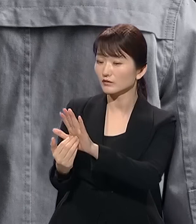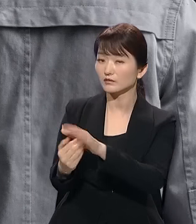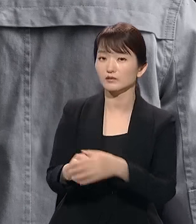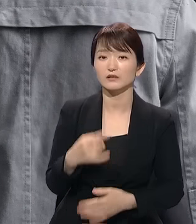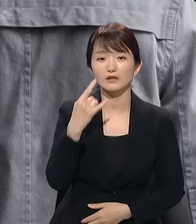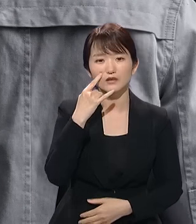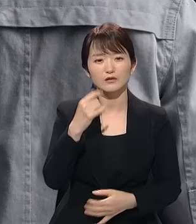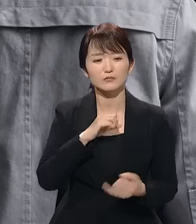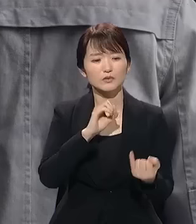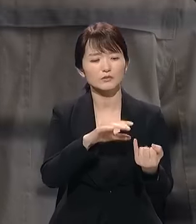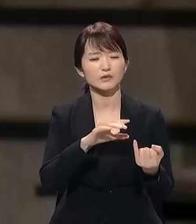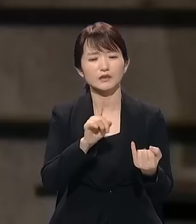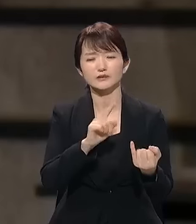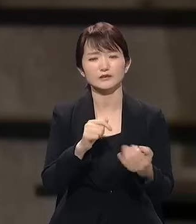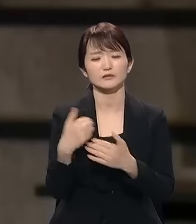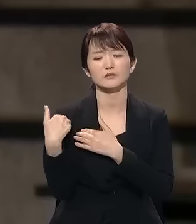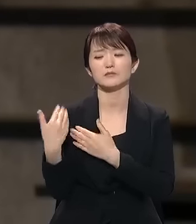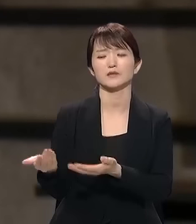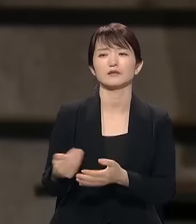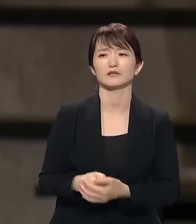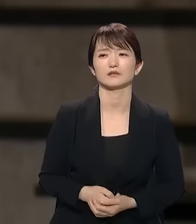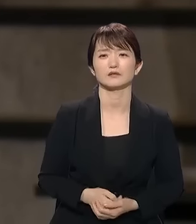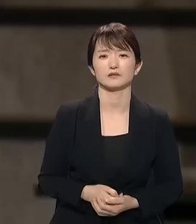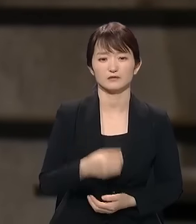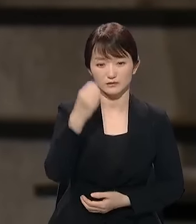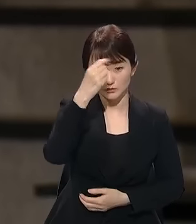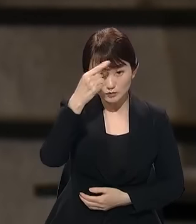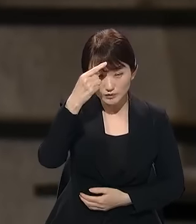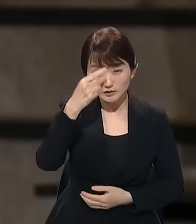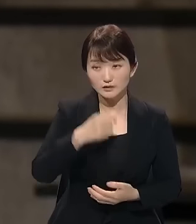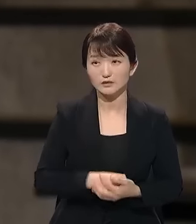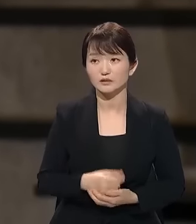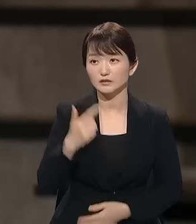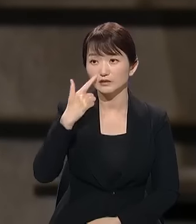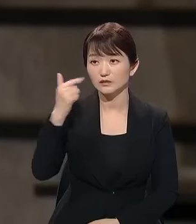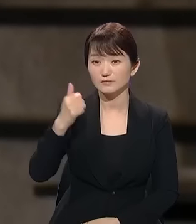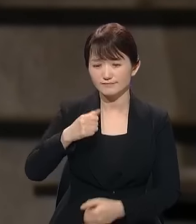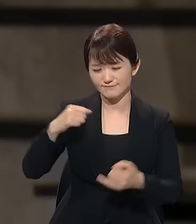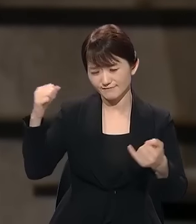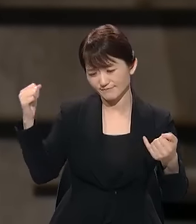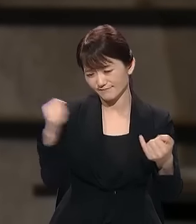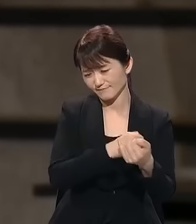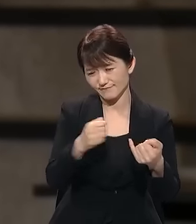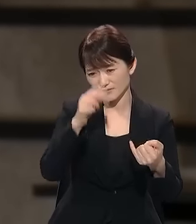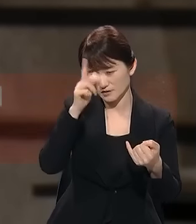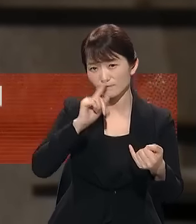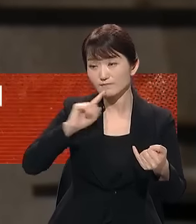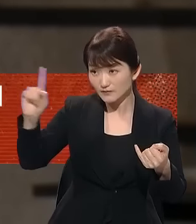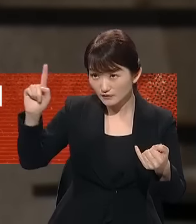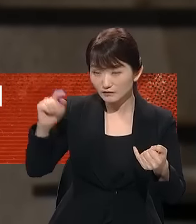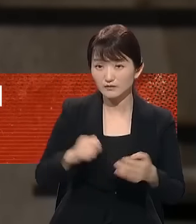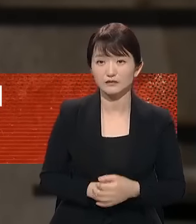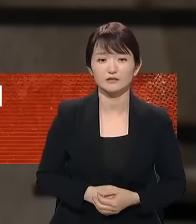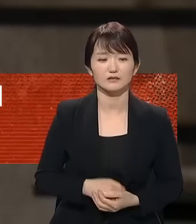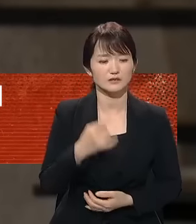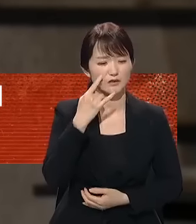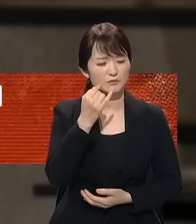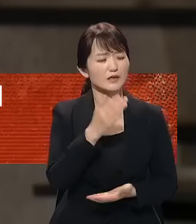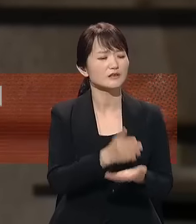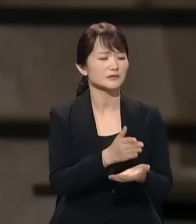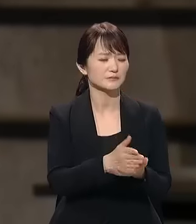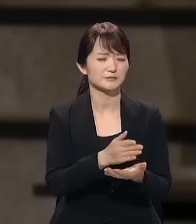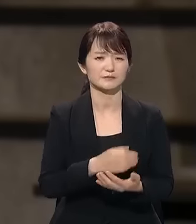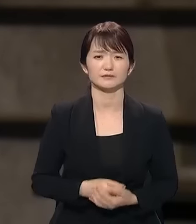뭐라고 그러냐면 방관을 했고 그래서 이 제보자가 고등학교 1학년 때 아버지가 하도 때리니까 경찰에 신고를 하려고 하니까 그걸 말렸다는